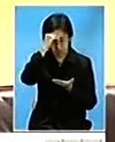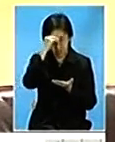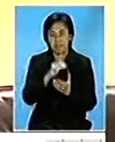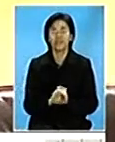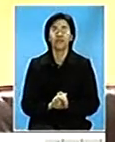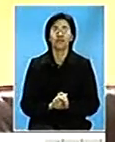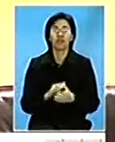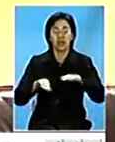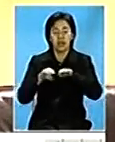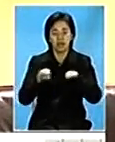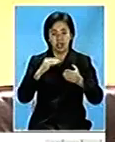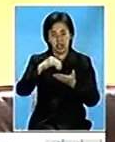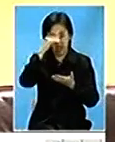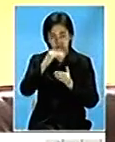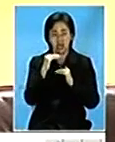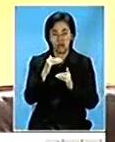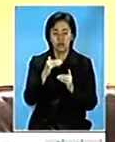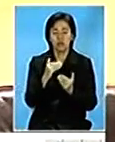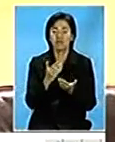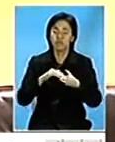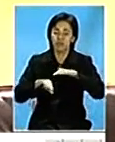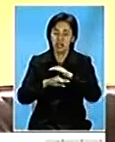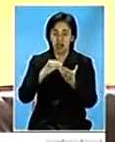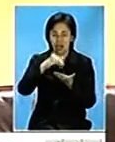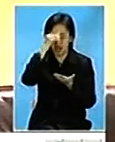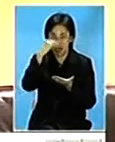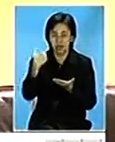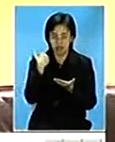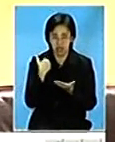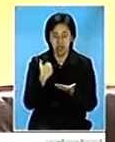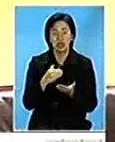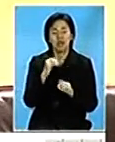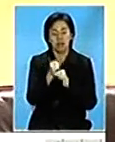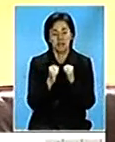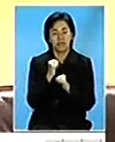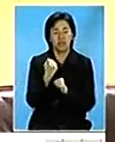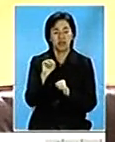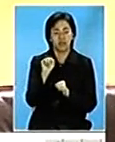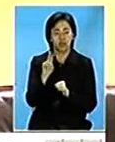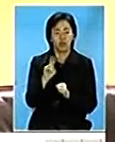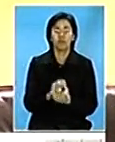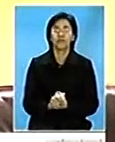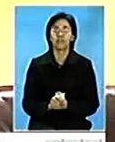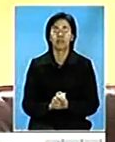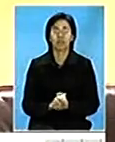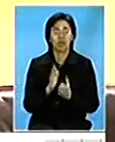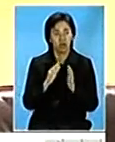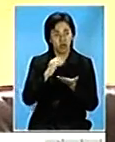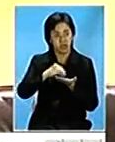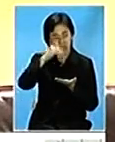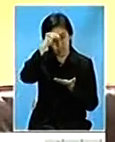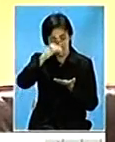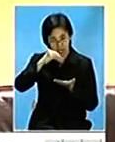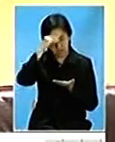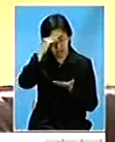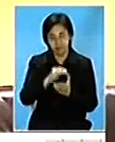กำหนดคุณภาพของผู้เรียนรวม12ปีนะครับโดยผู้เรียนจะ